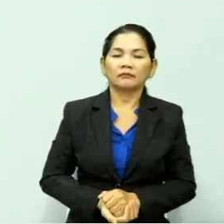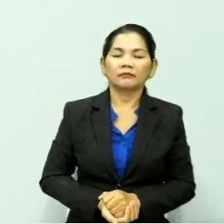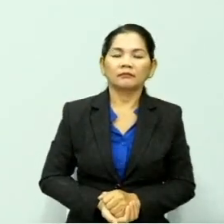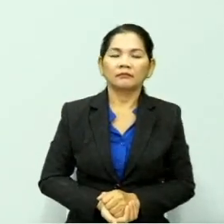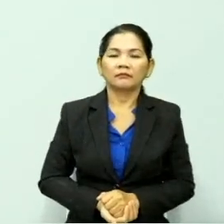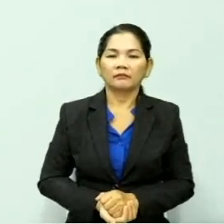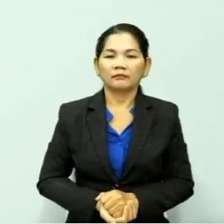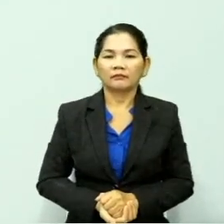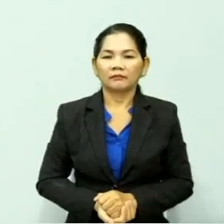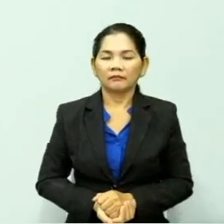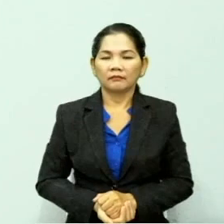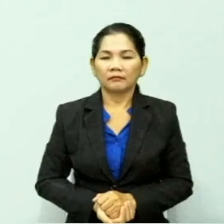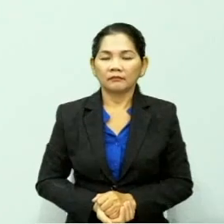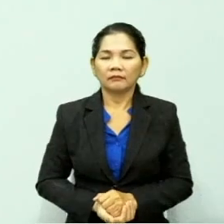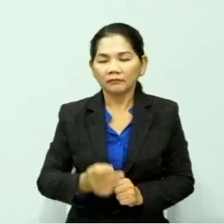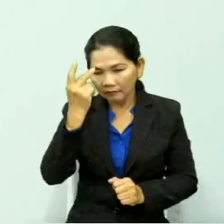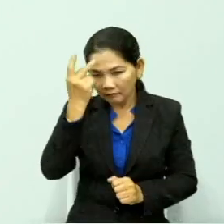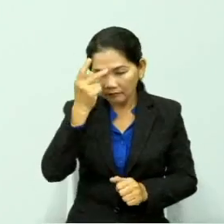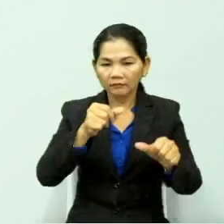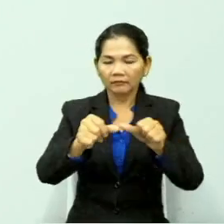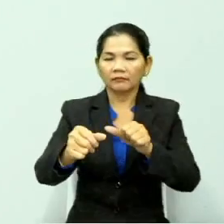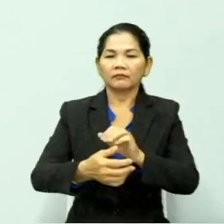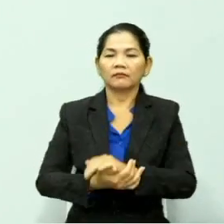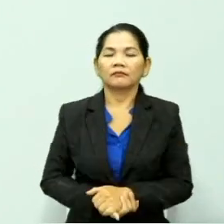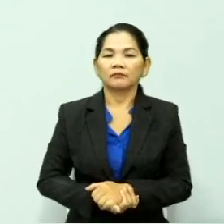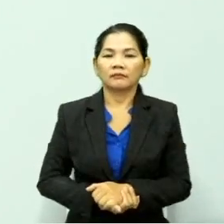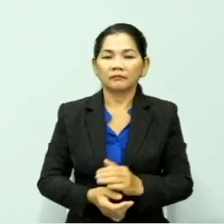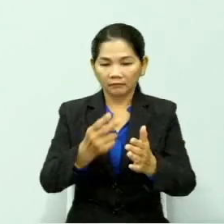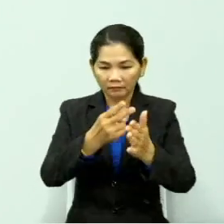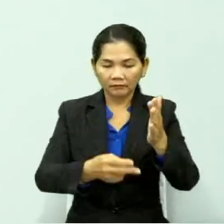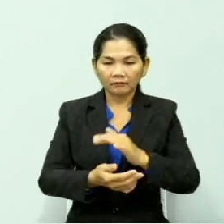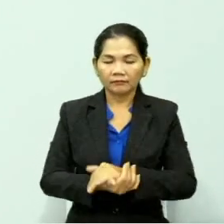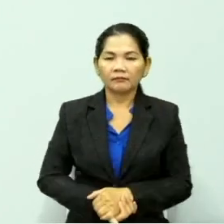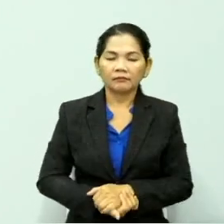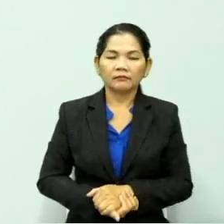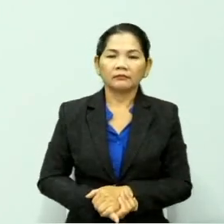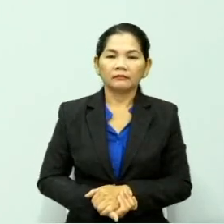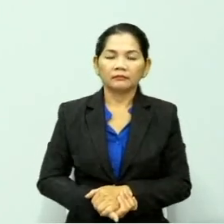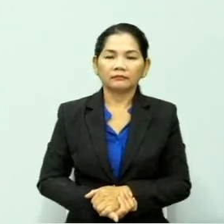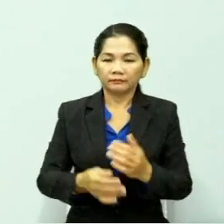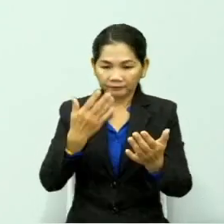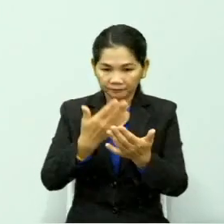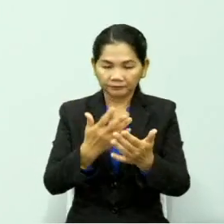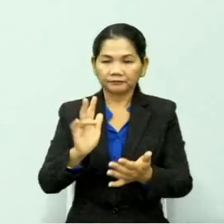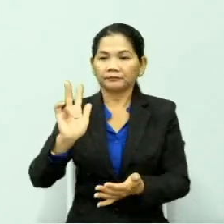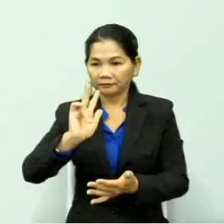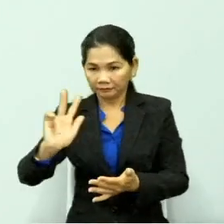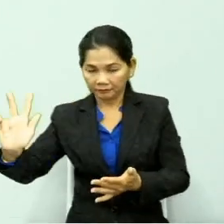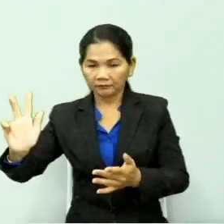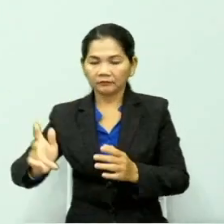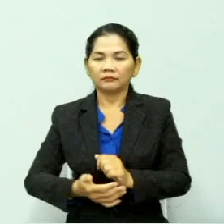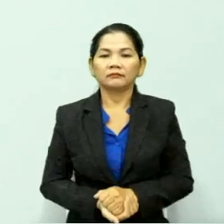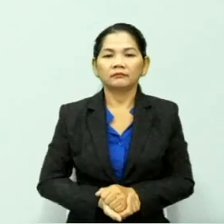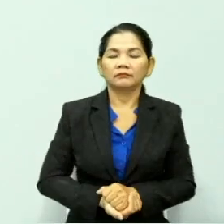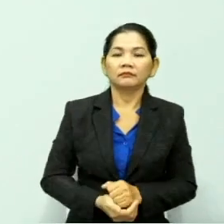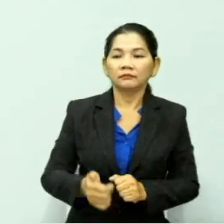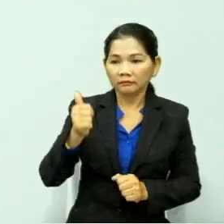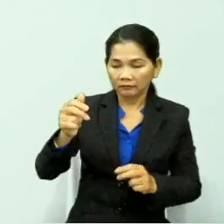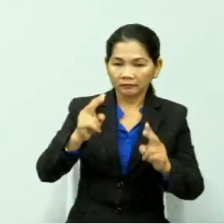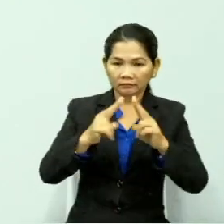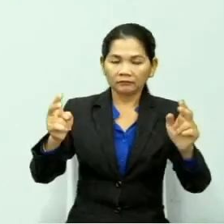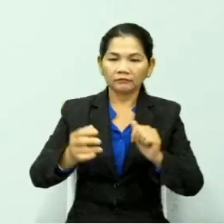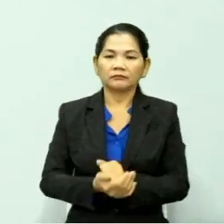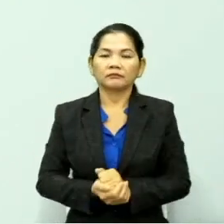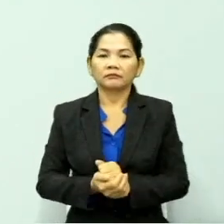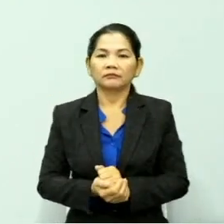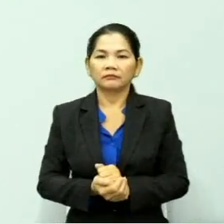con chà lấy con kịch bánh to tiết mớ ta nơi miên ở vầy tiết tế đại chía chú mốt pra sát chà là ồn á cư miên